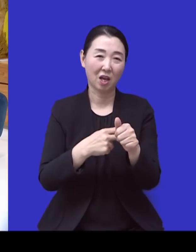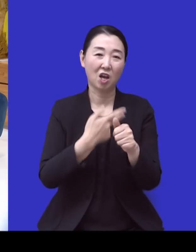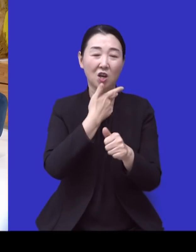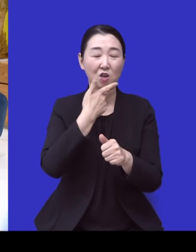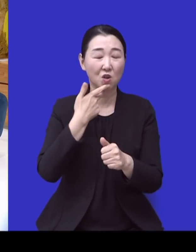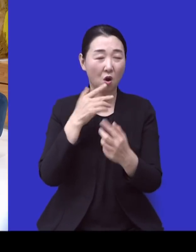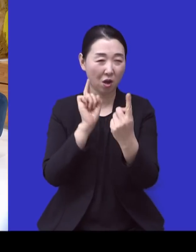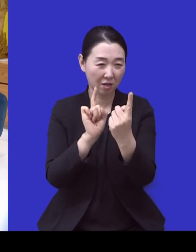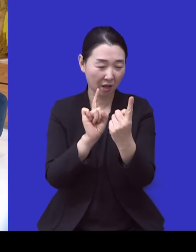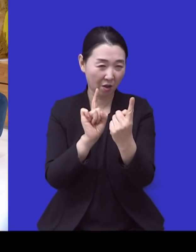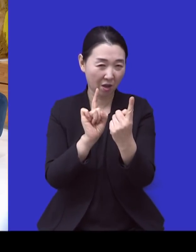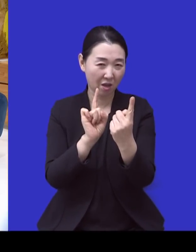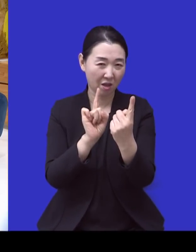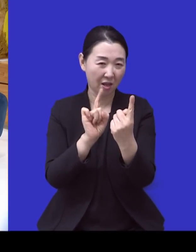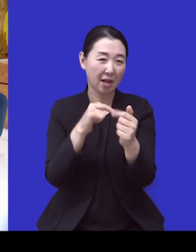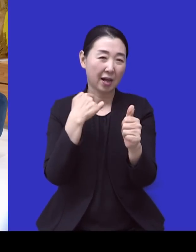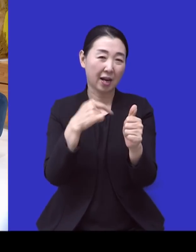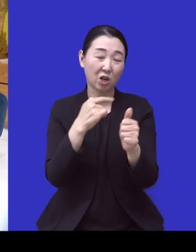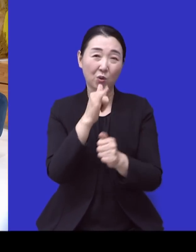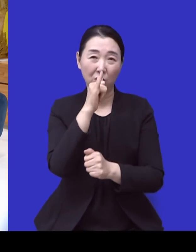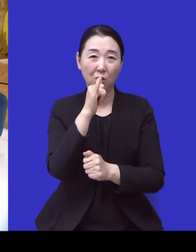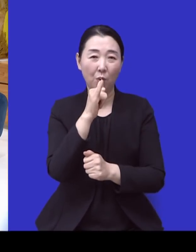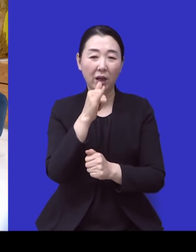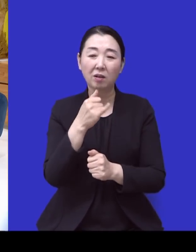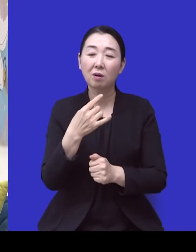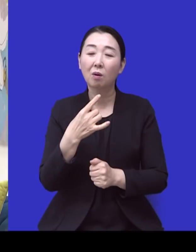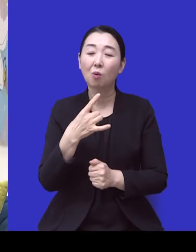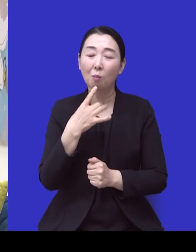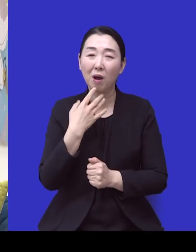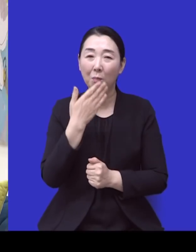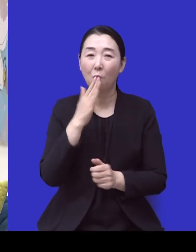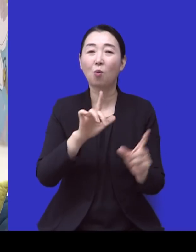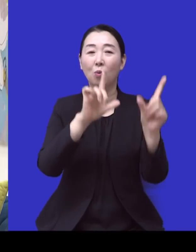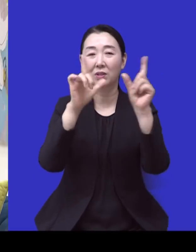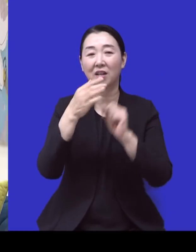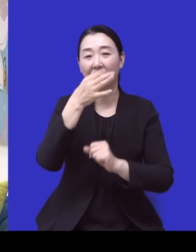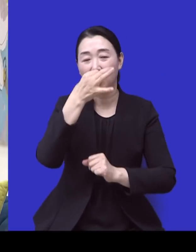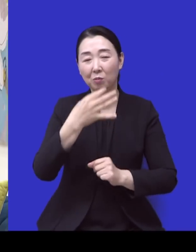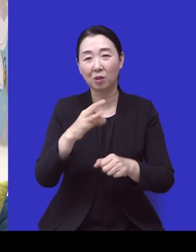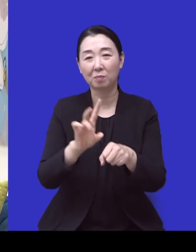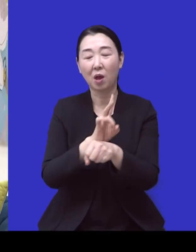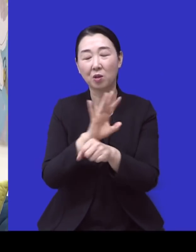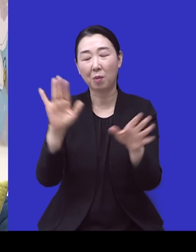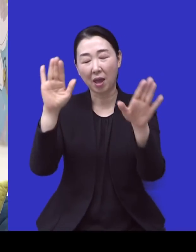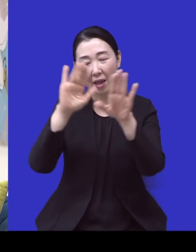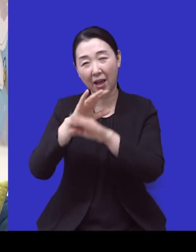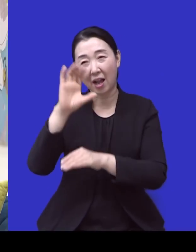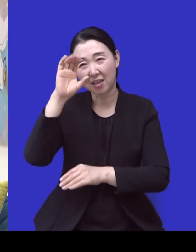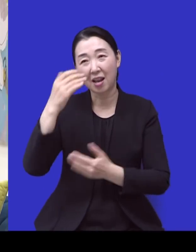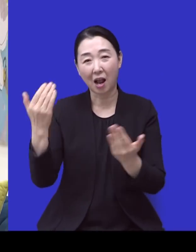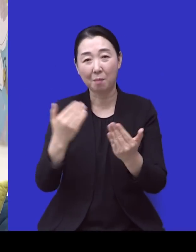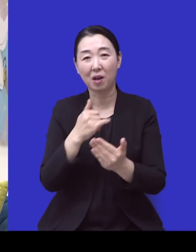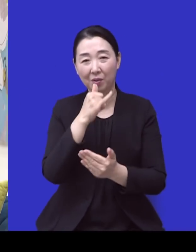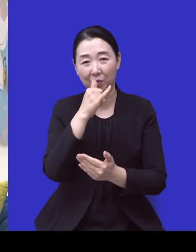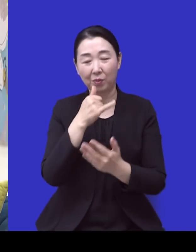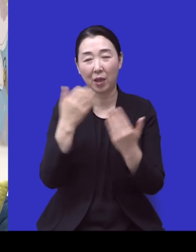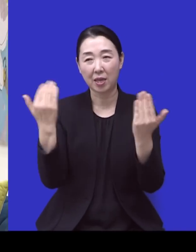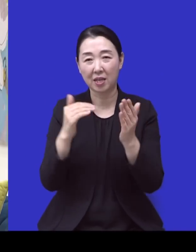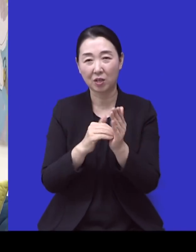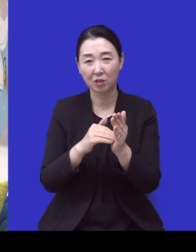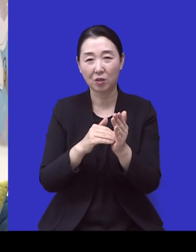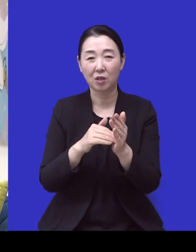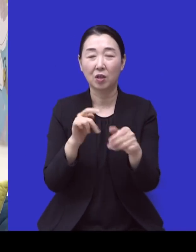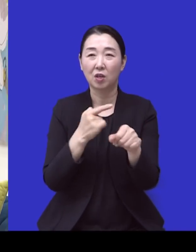그러면서 그걸로만으로 이제 저희 생계가 어려우니까 예. 막 편의점 야간 알바까지도 막 음. 하셨어요. 그래서 일하고 나시고